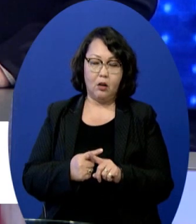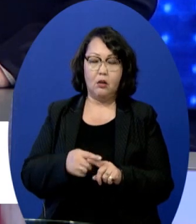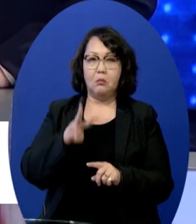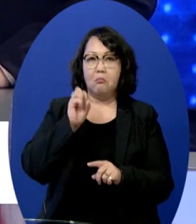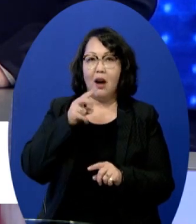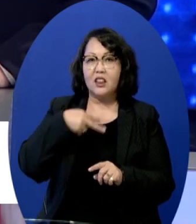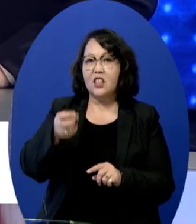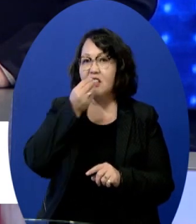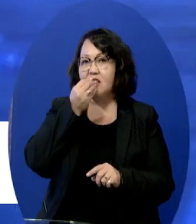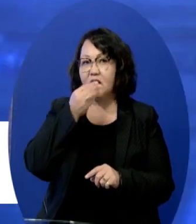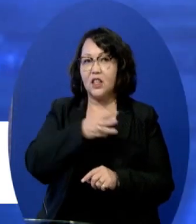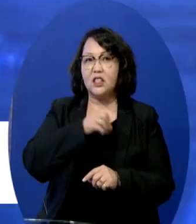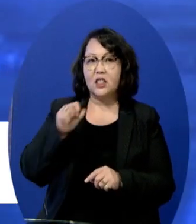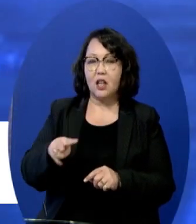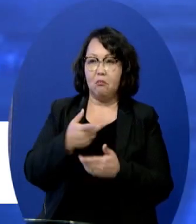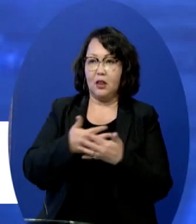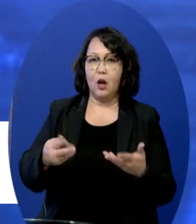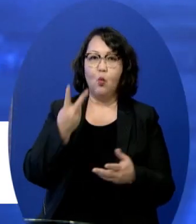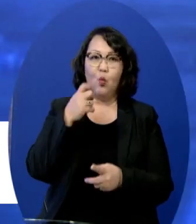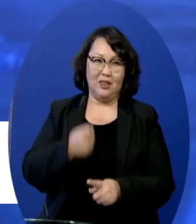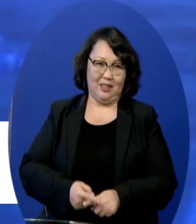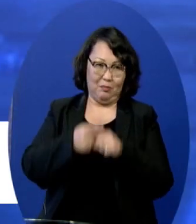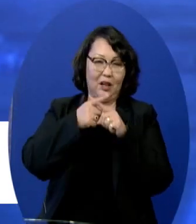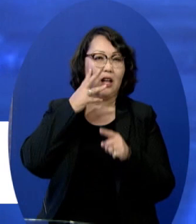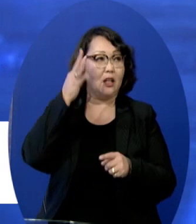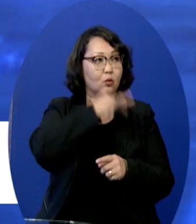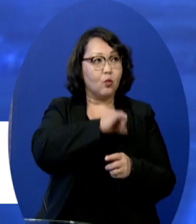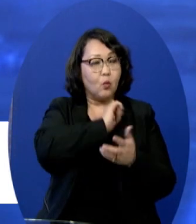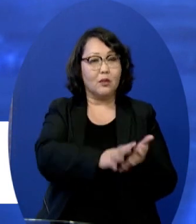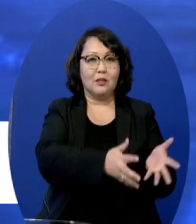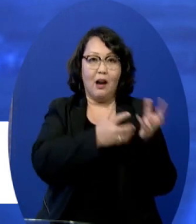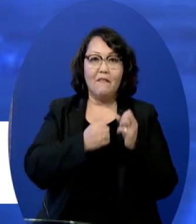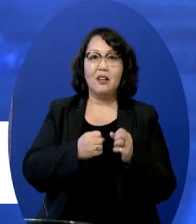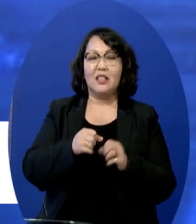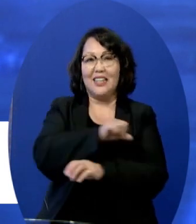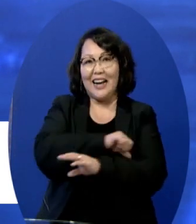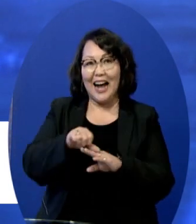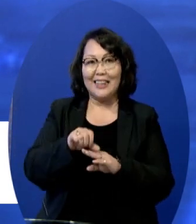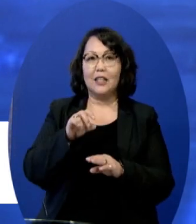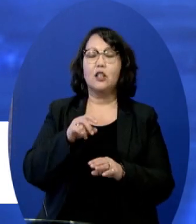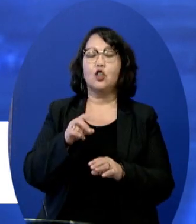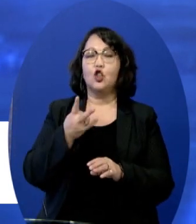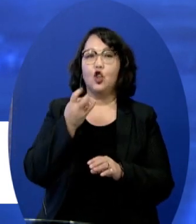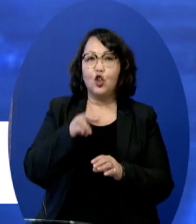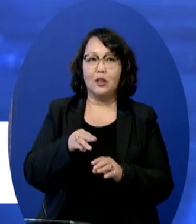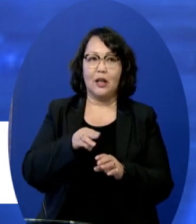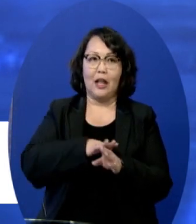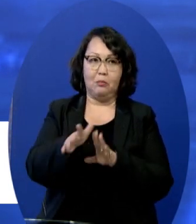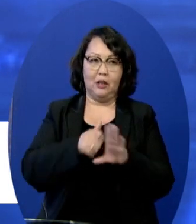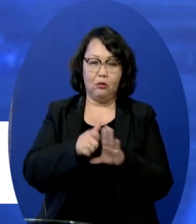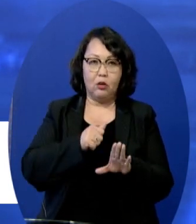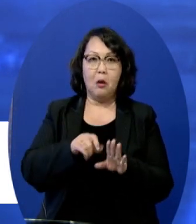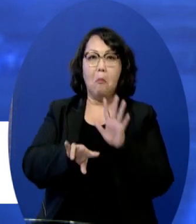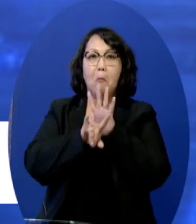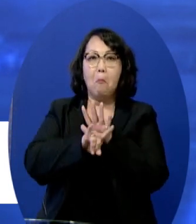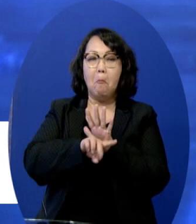тийжээлийн үнд өсөж байгаа тоол одоо бид нар импортоор орж ирж байгаа тийжээлийн гайл нөөц нэмэгц зүртгийг албан дотор чөлөөлсөн мөн